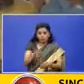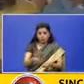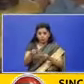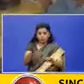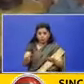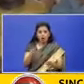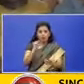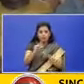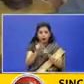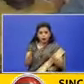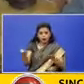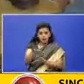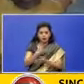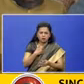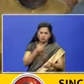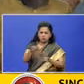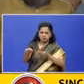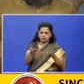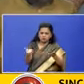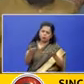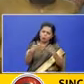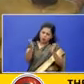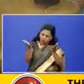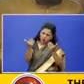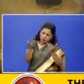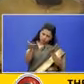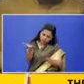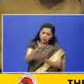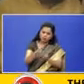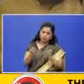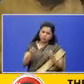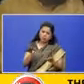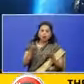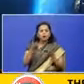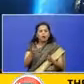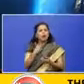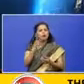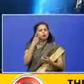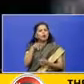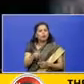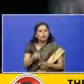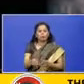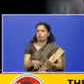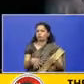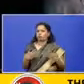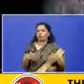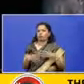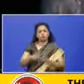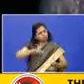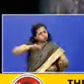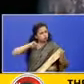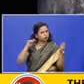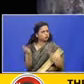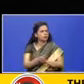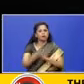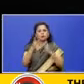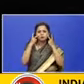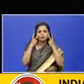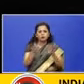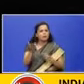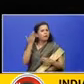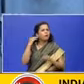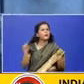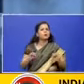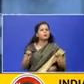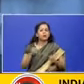प्राइवेट सेक्टर के लिए खोल दिया गया, तब से इसमें क्रांतिकारी परिवर्तन आने लगे हैं।